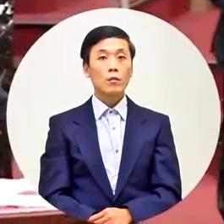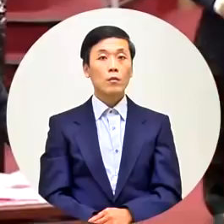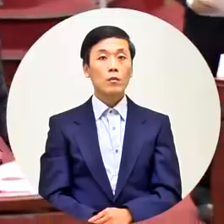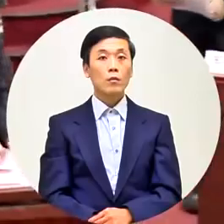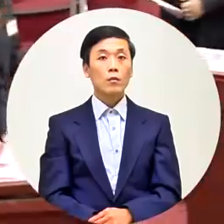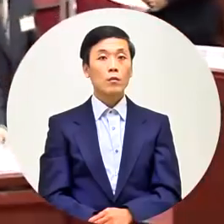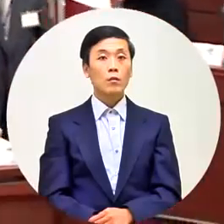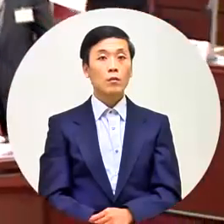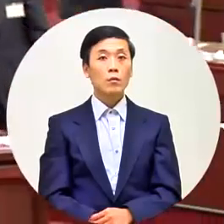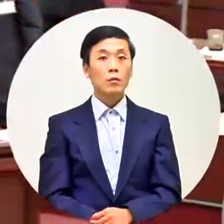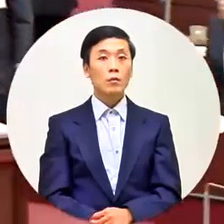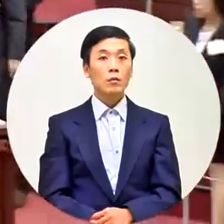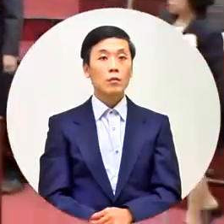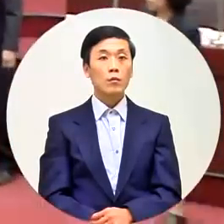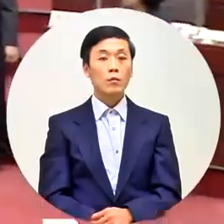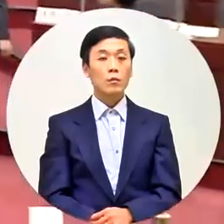开票结束，